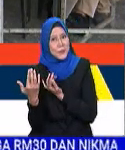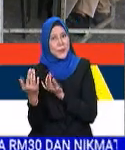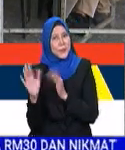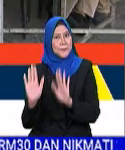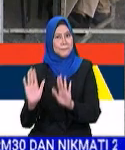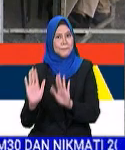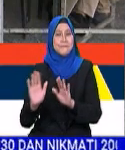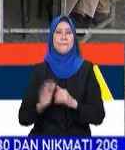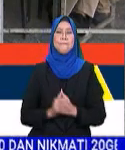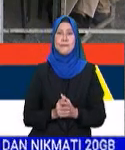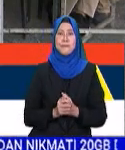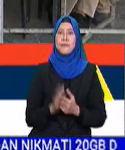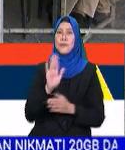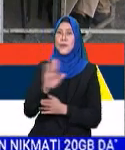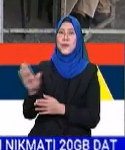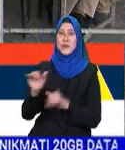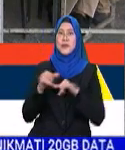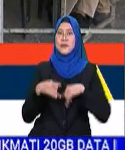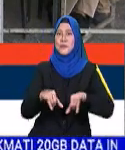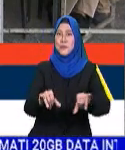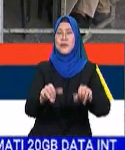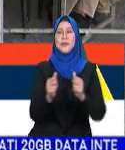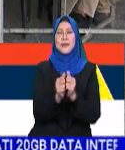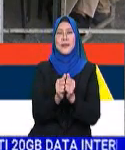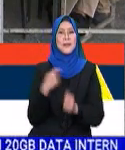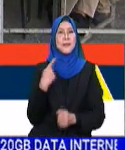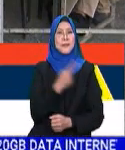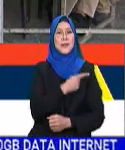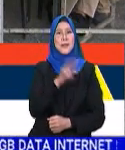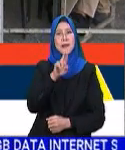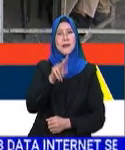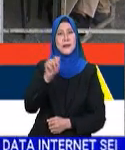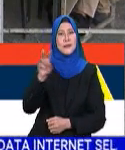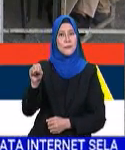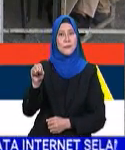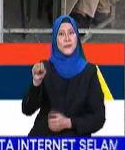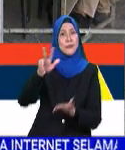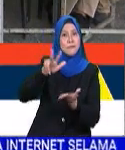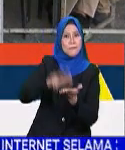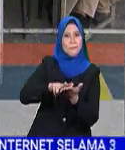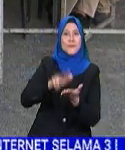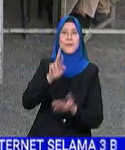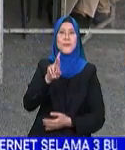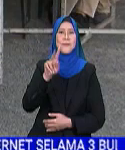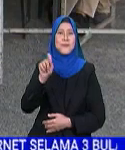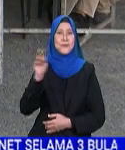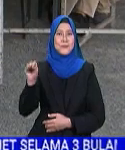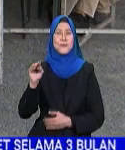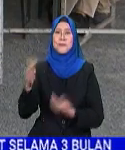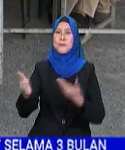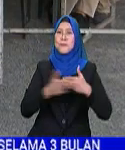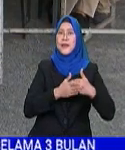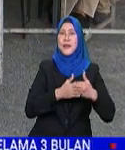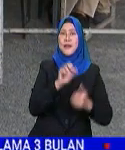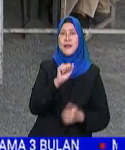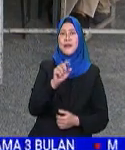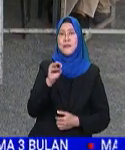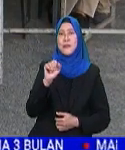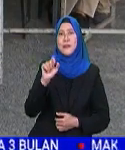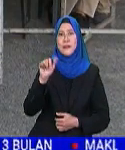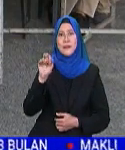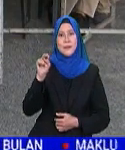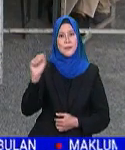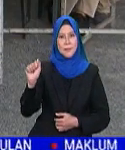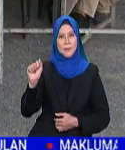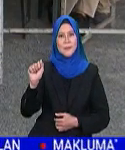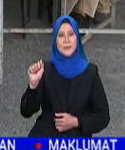nantikan. Jadi anda teruskan kesetiaan bersama kami di RTM yang sahih di RTM. Kembali kepada Amelina di